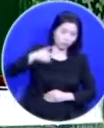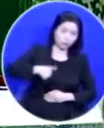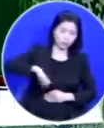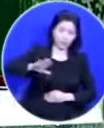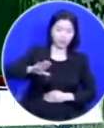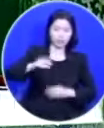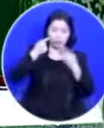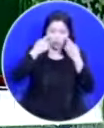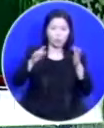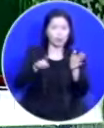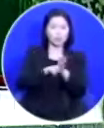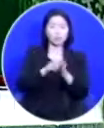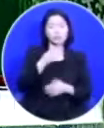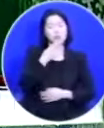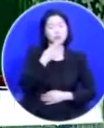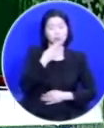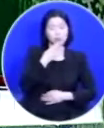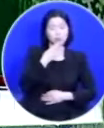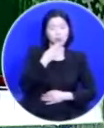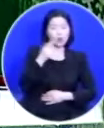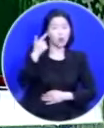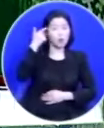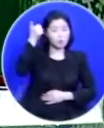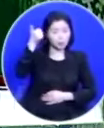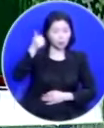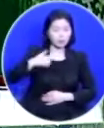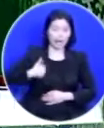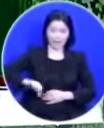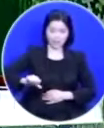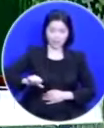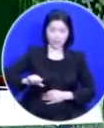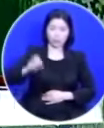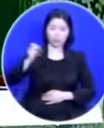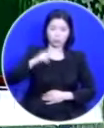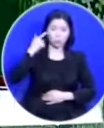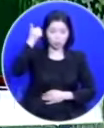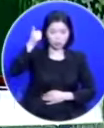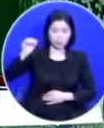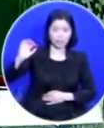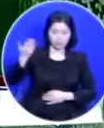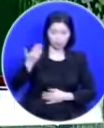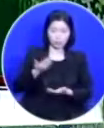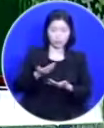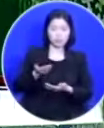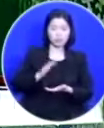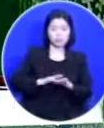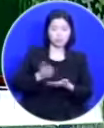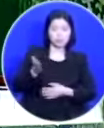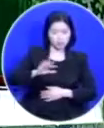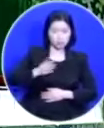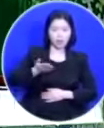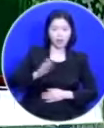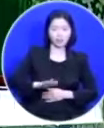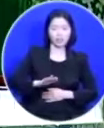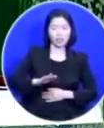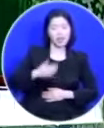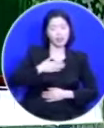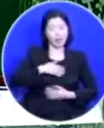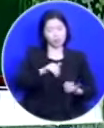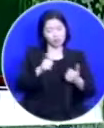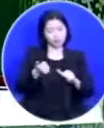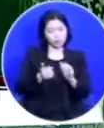없었어요 목사의 아들이고 그리고 목사가 되었지만 정말 나는 죽고 난 다음에